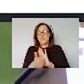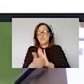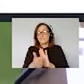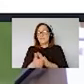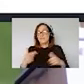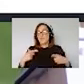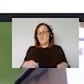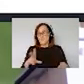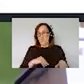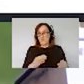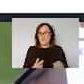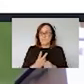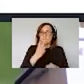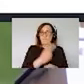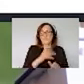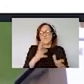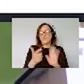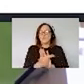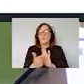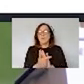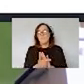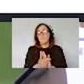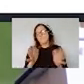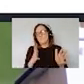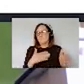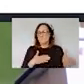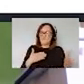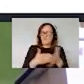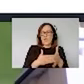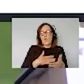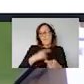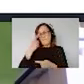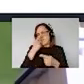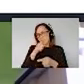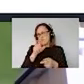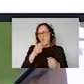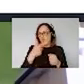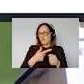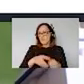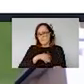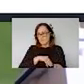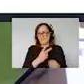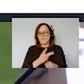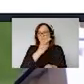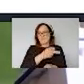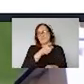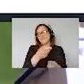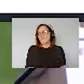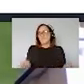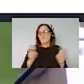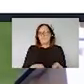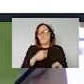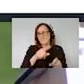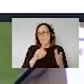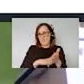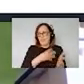osób weszło, to by było dziwne, 17 ze mną, może do 20 jakoś gdzieś nam coś tutaj umknęło i coś się